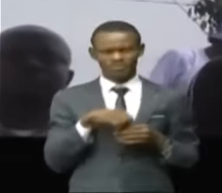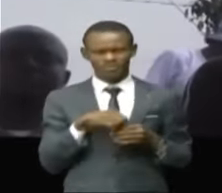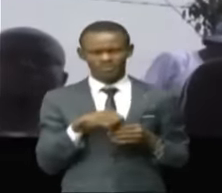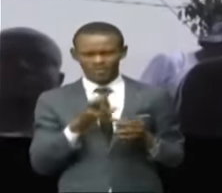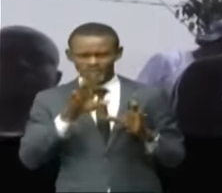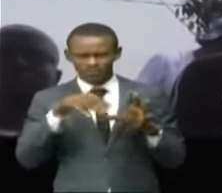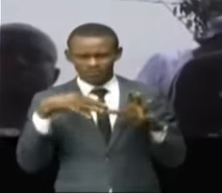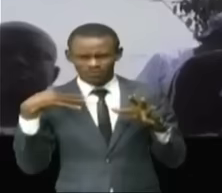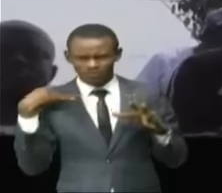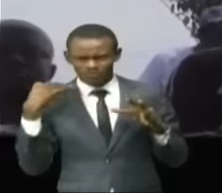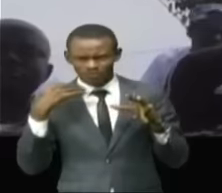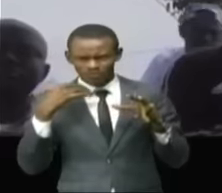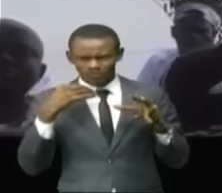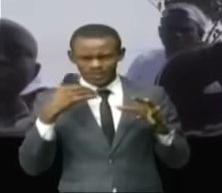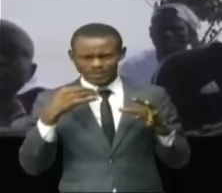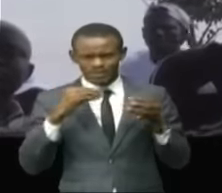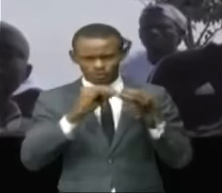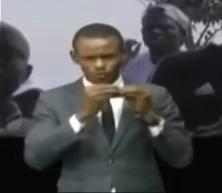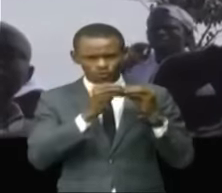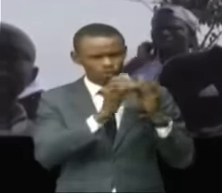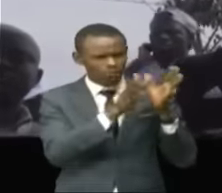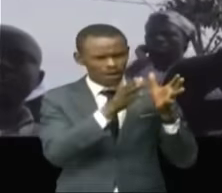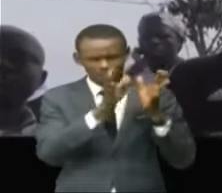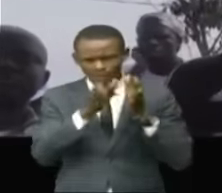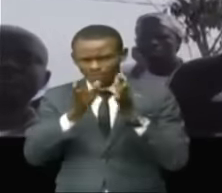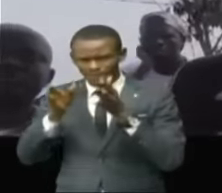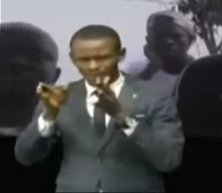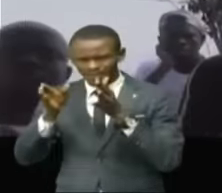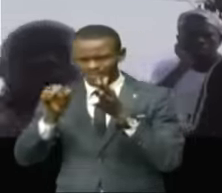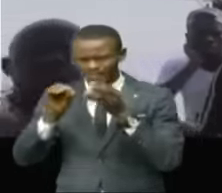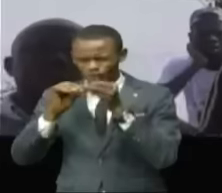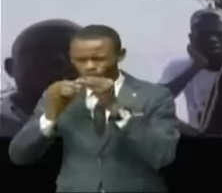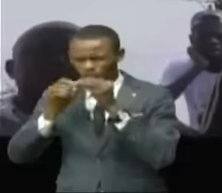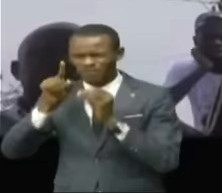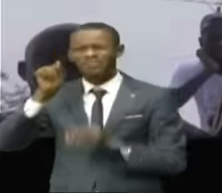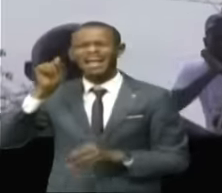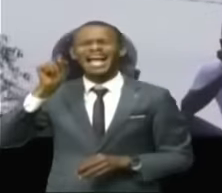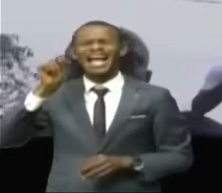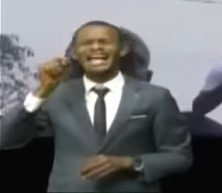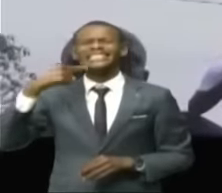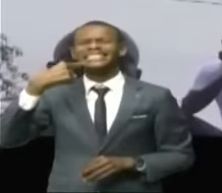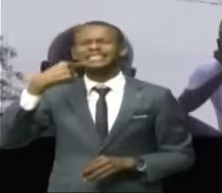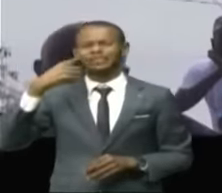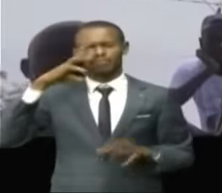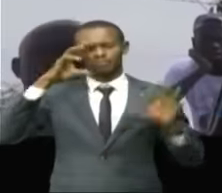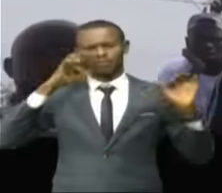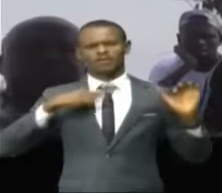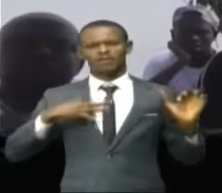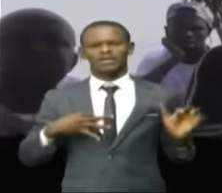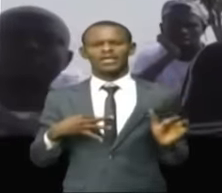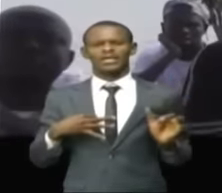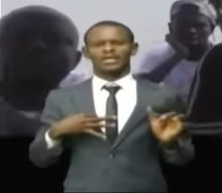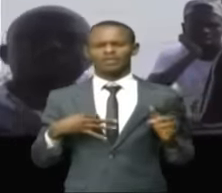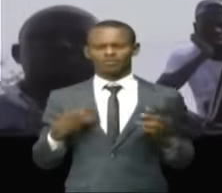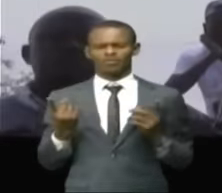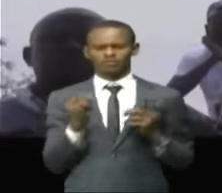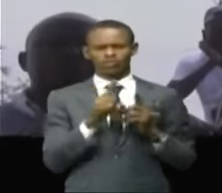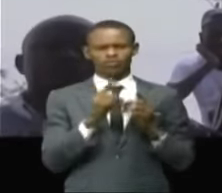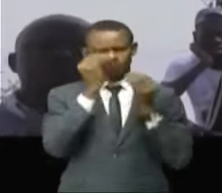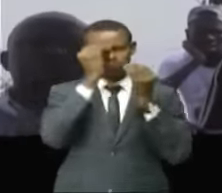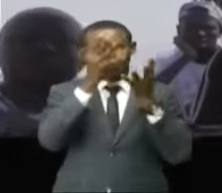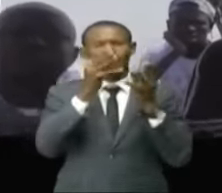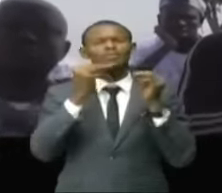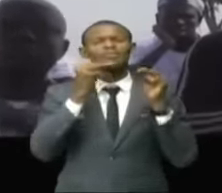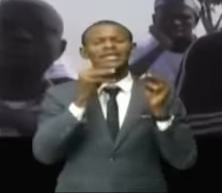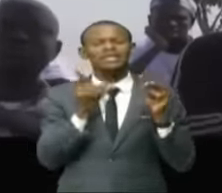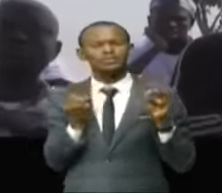Je suis venu vous amener le message de paix du président Félix-Antoine Tshisekedi. Il est déterminé à développer notre province, le Sud